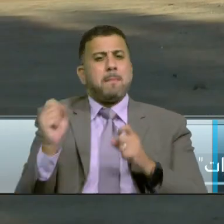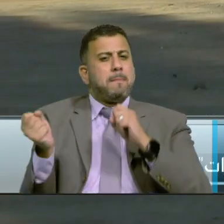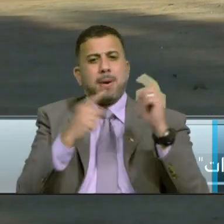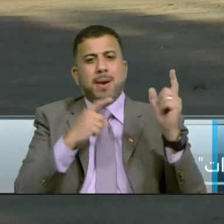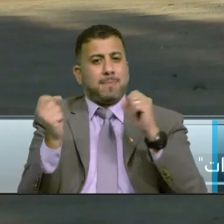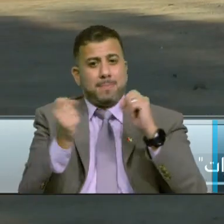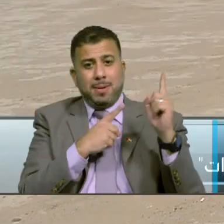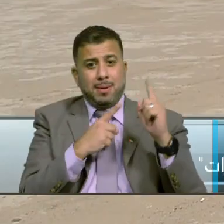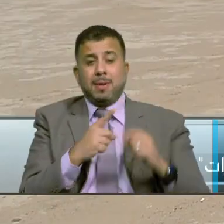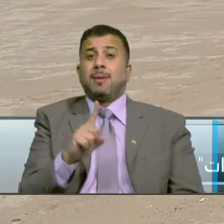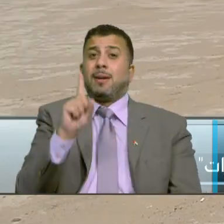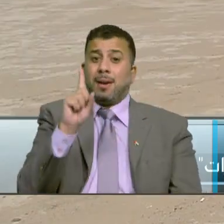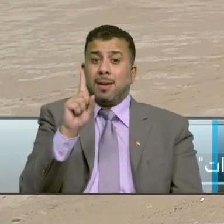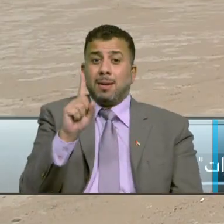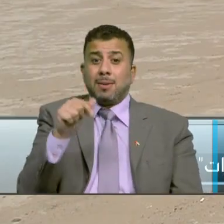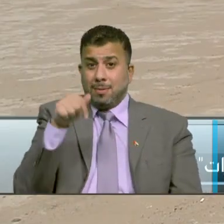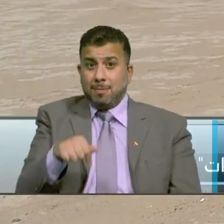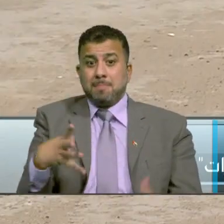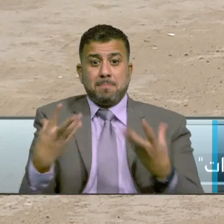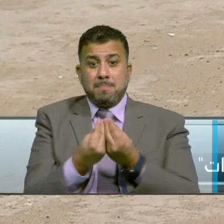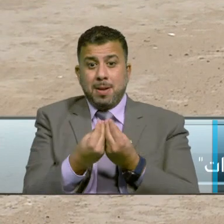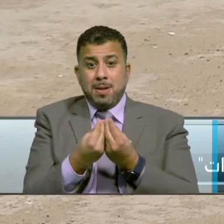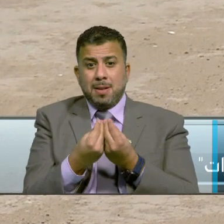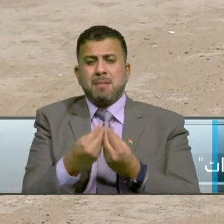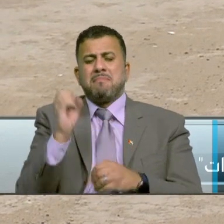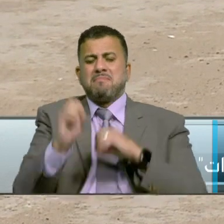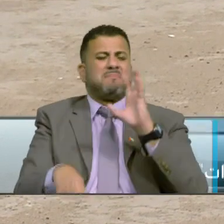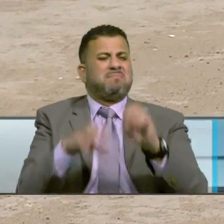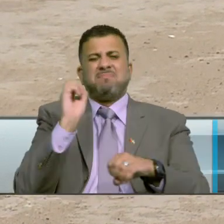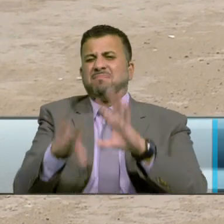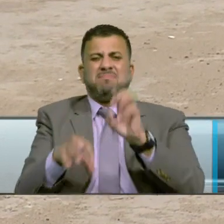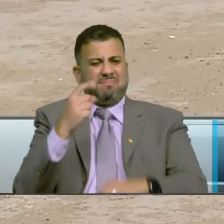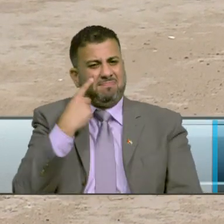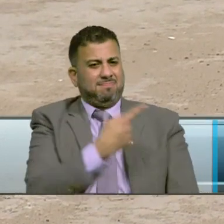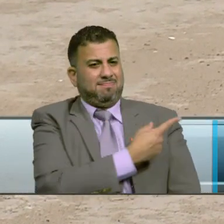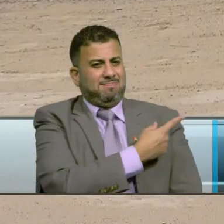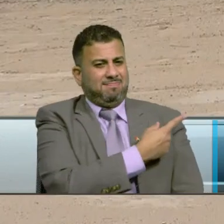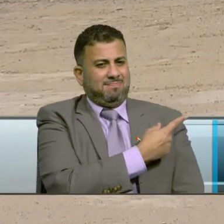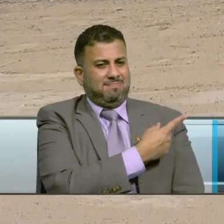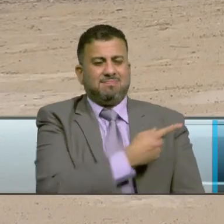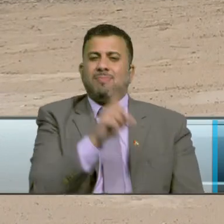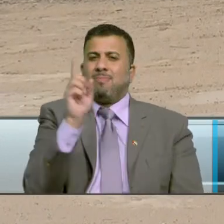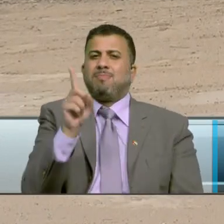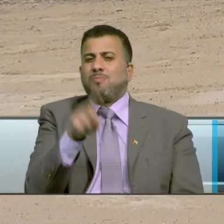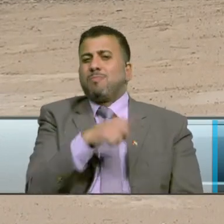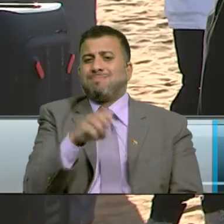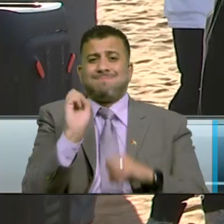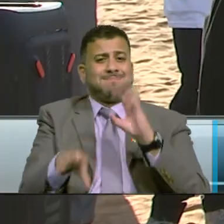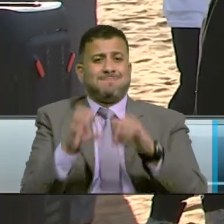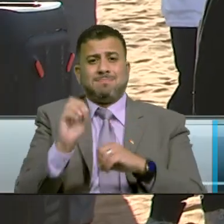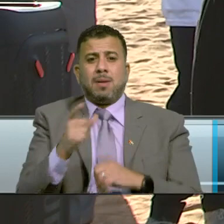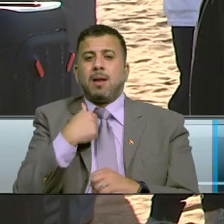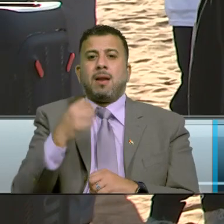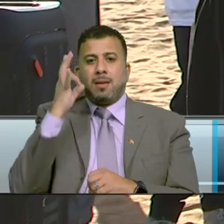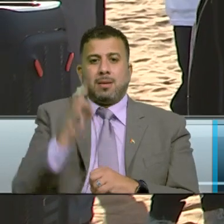البرية، ولكن قد يصاحب ذلك إهمال من قبلهم يؤدي لانتشار المخلفات.